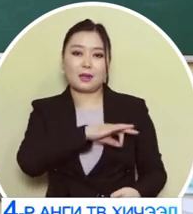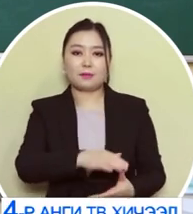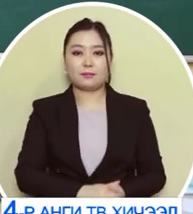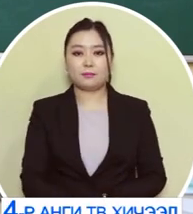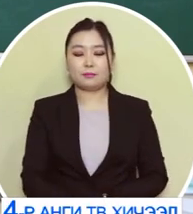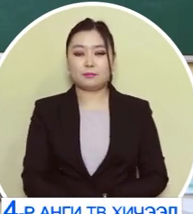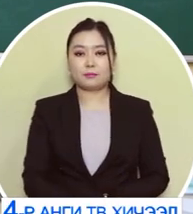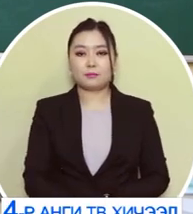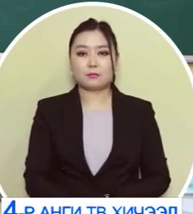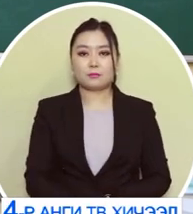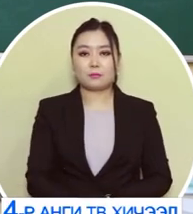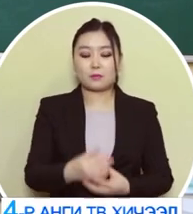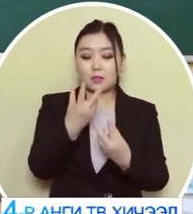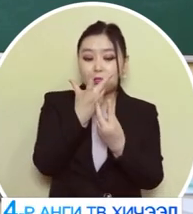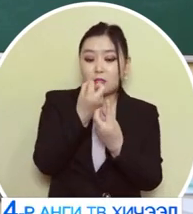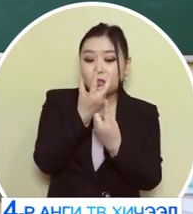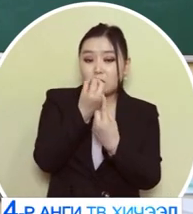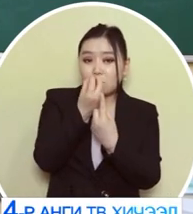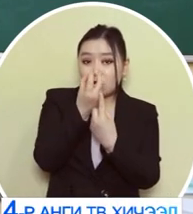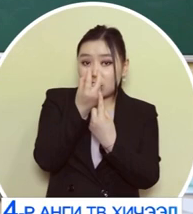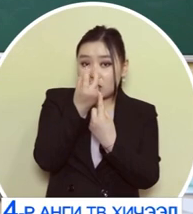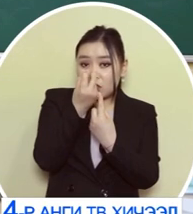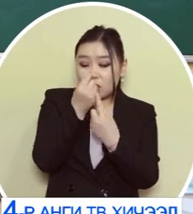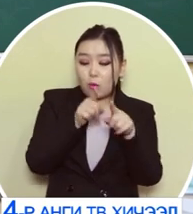Қалай жанады деп ойлайсыңдар, балалар?